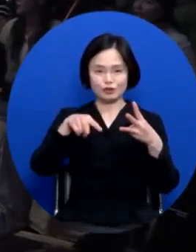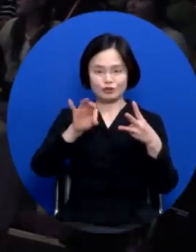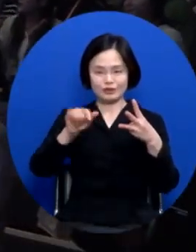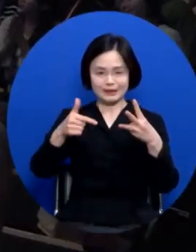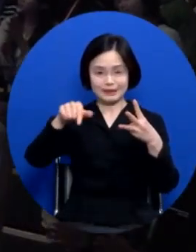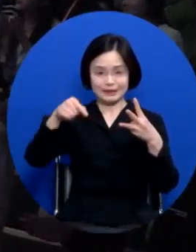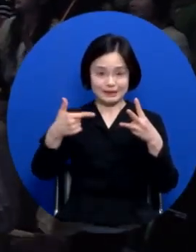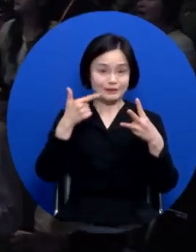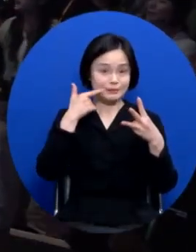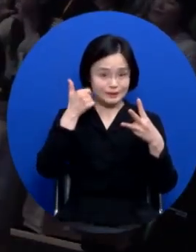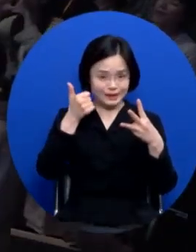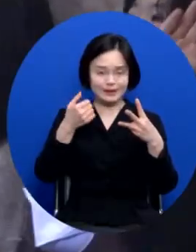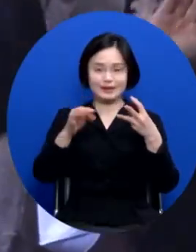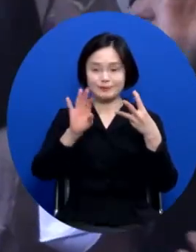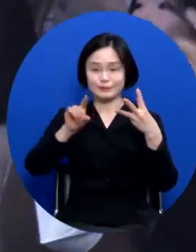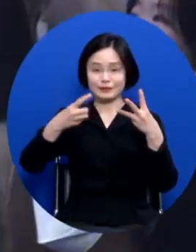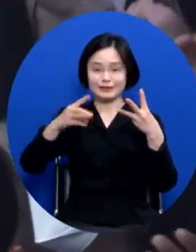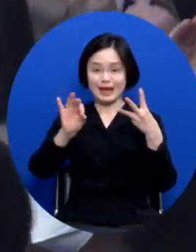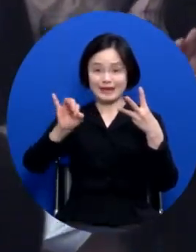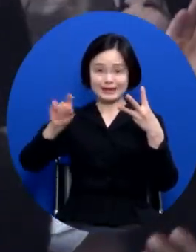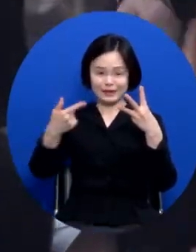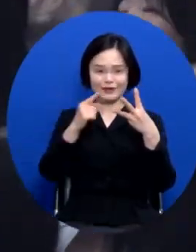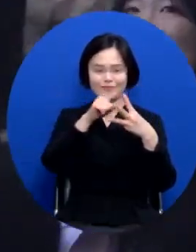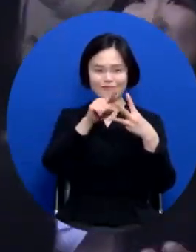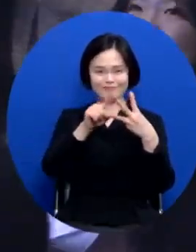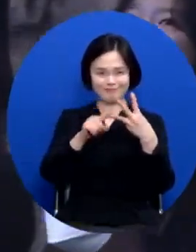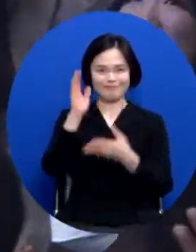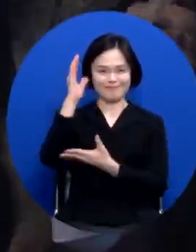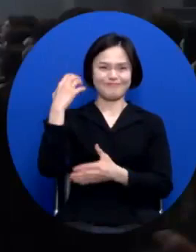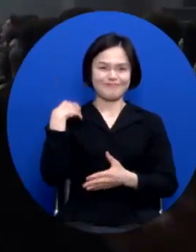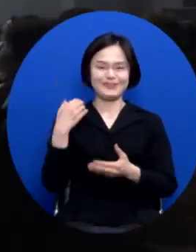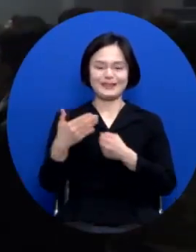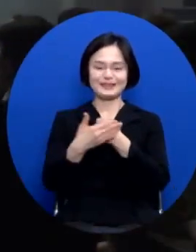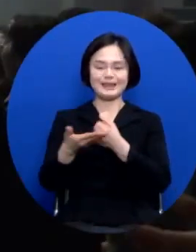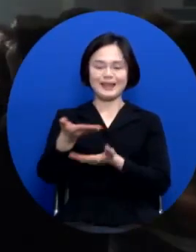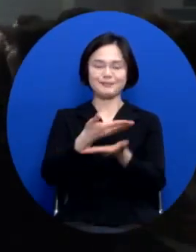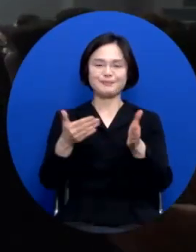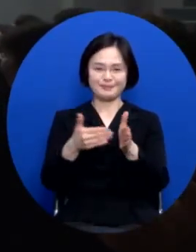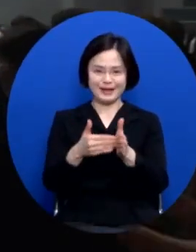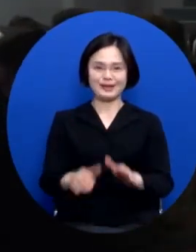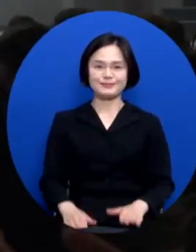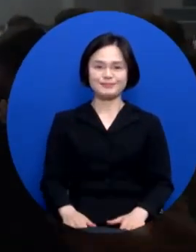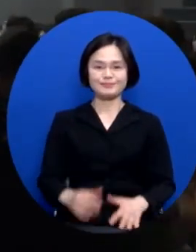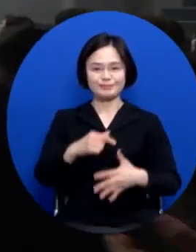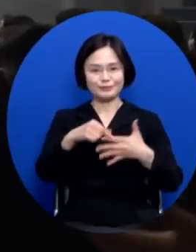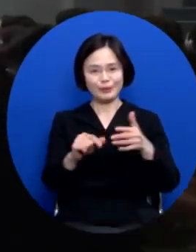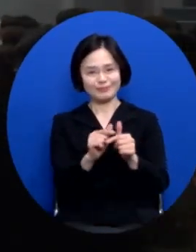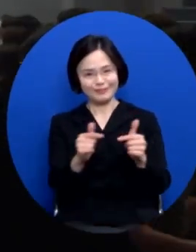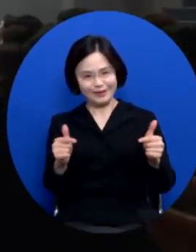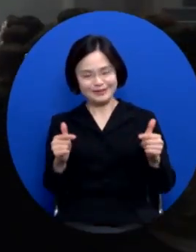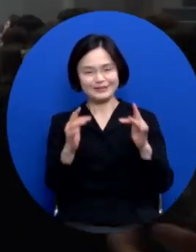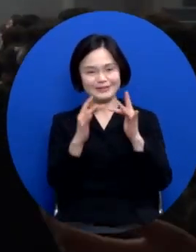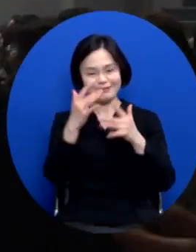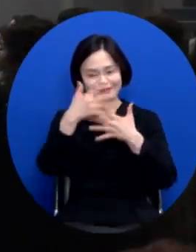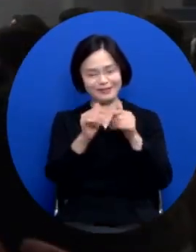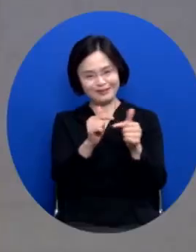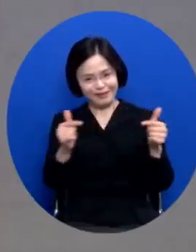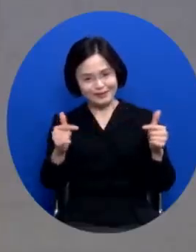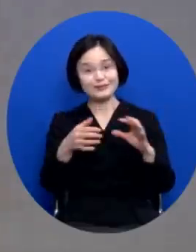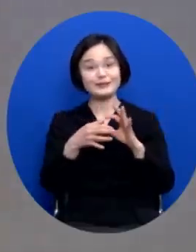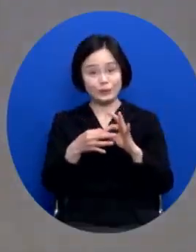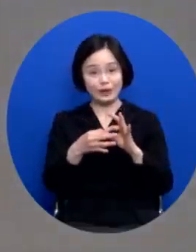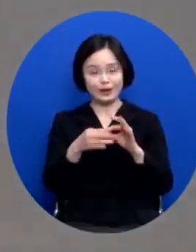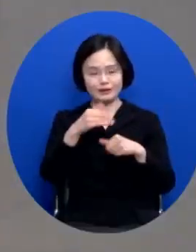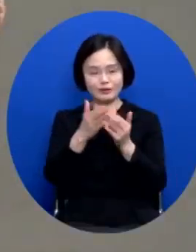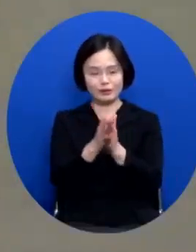목사, 김 브라이언 등이 강사로 나서 은혜를 나눴습니다. 참가자들은 다양한 프로그램과 콘텐츠를 통해 이번 주제의